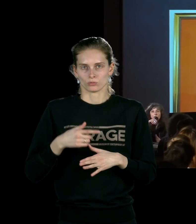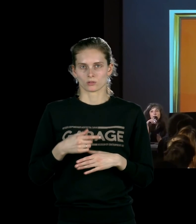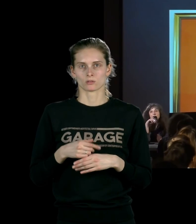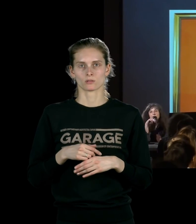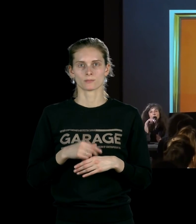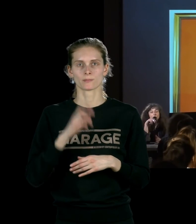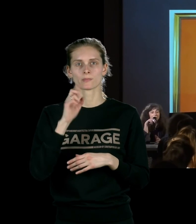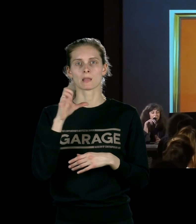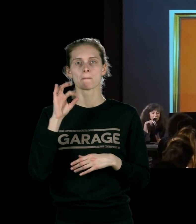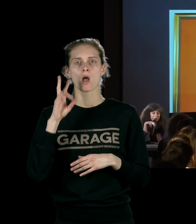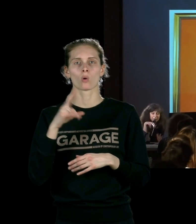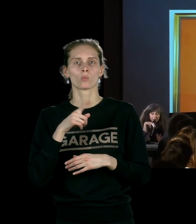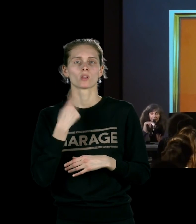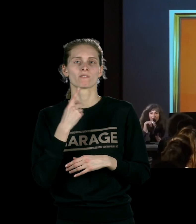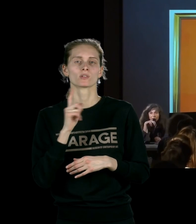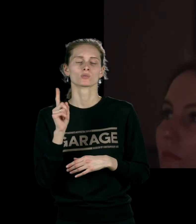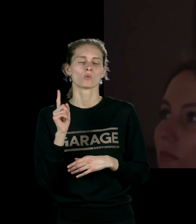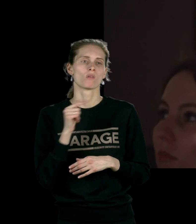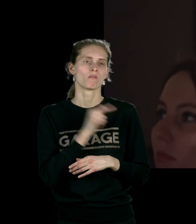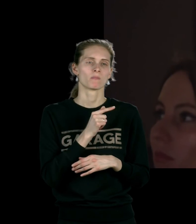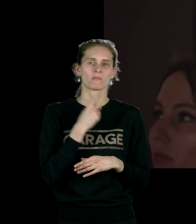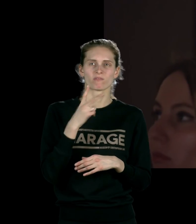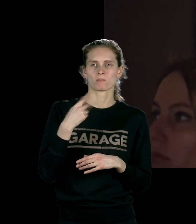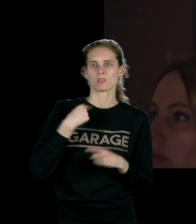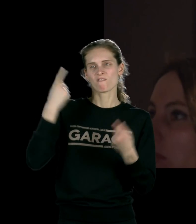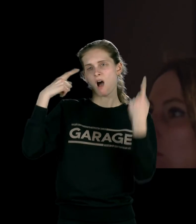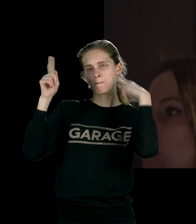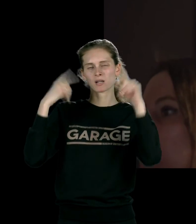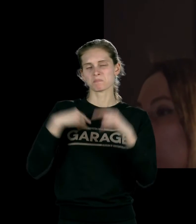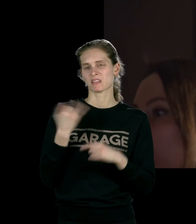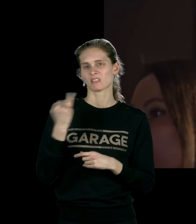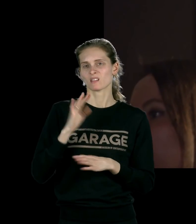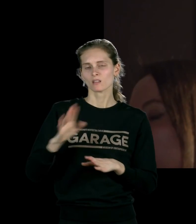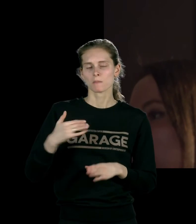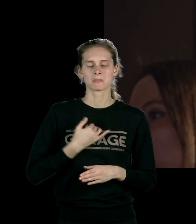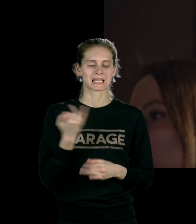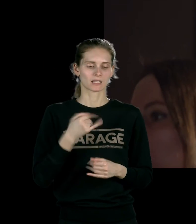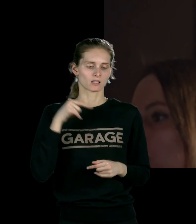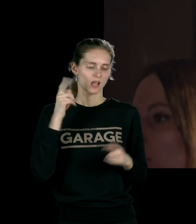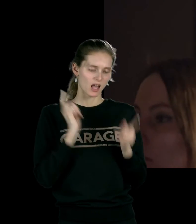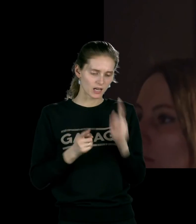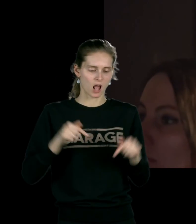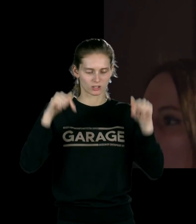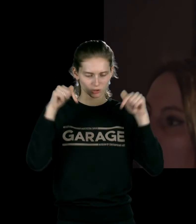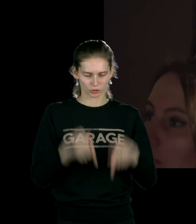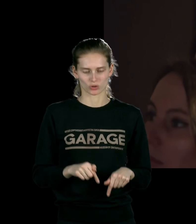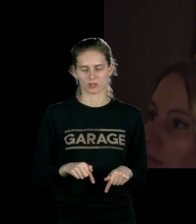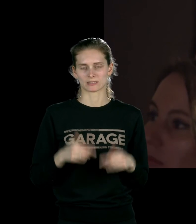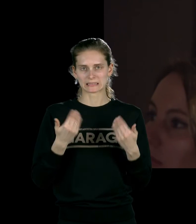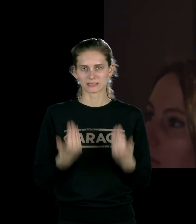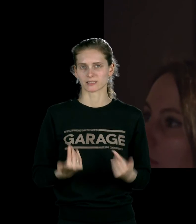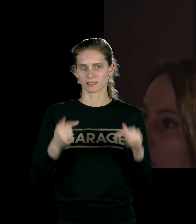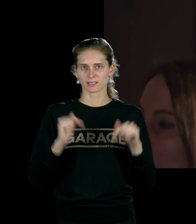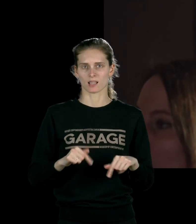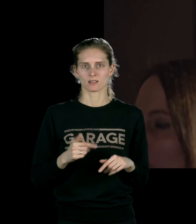Когда Бекон говорит, что его не интересует воображаемое, что единственное, что его интересует, это реальность здесь и сейчас, реальность, которая есть в